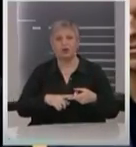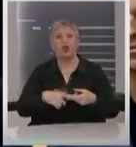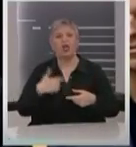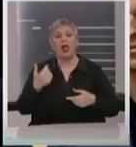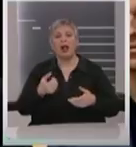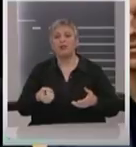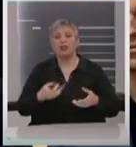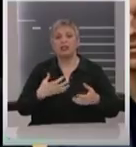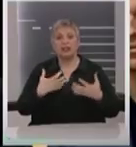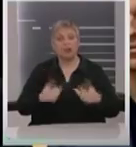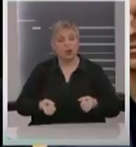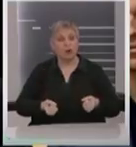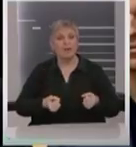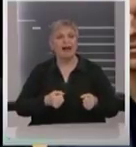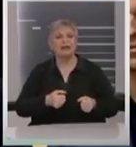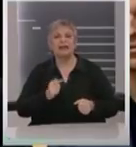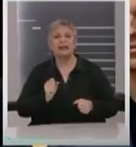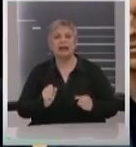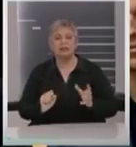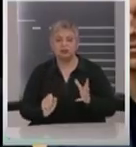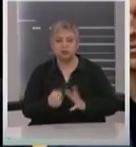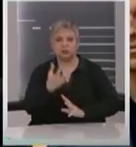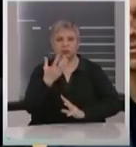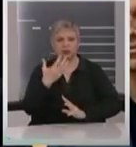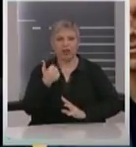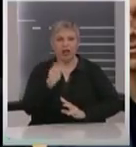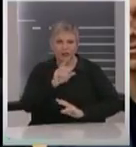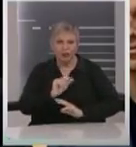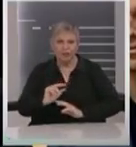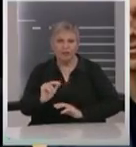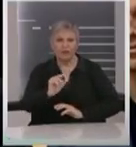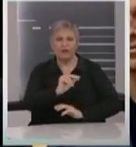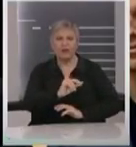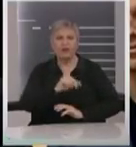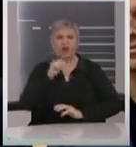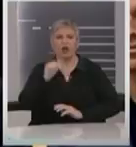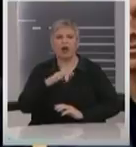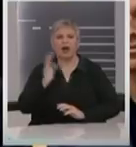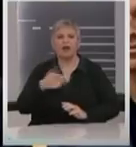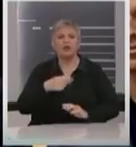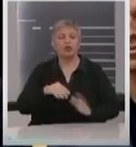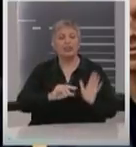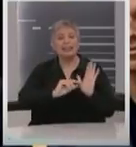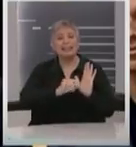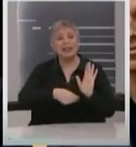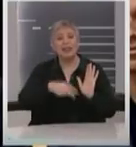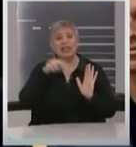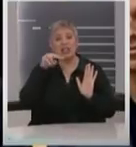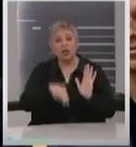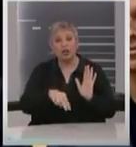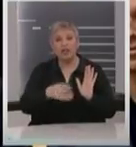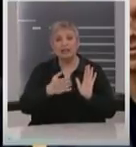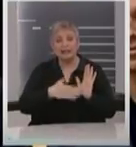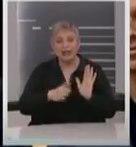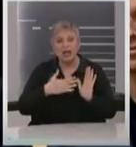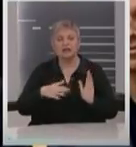σύγχρονα δεδομένα και εξυγχρονισμός δεν διαφέρουν. Ανοίξατε το δρόμο για αναθεώρηση της συνθήκης της Λοτζάνης. Πάρτε το